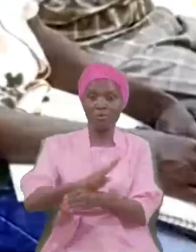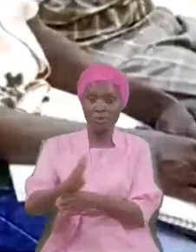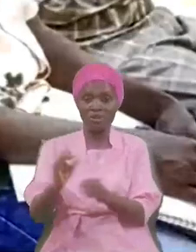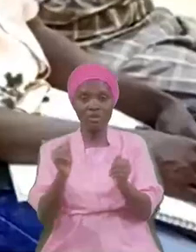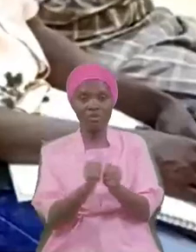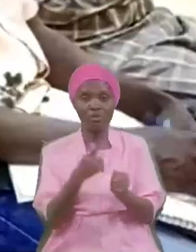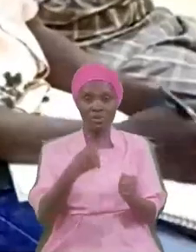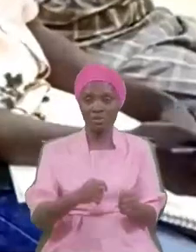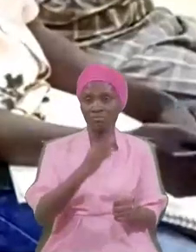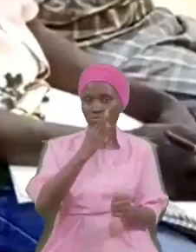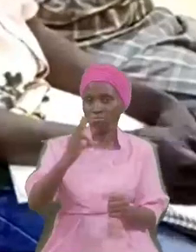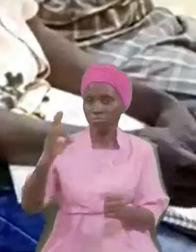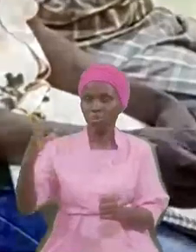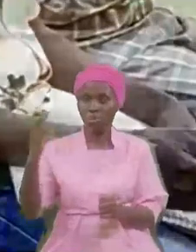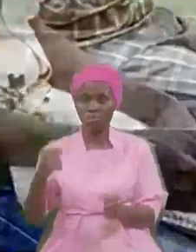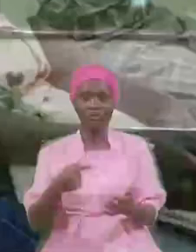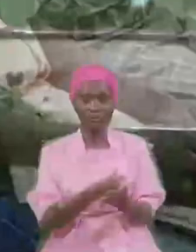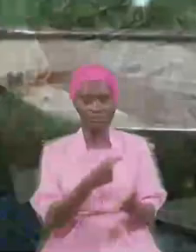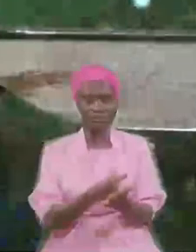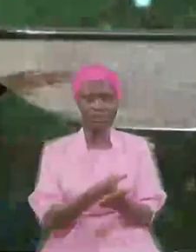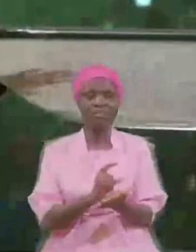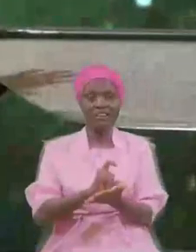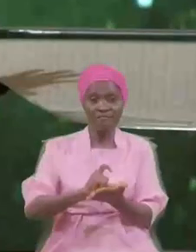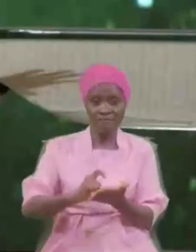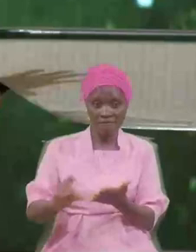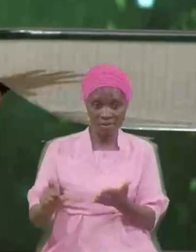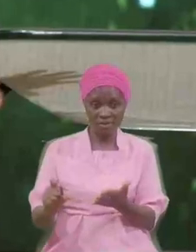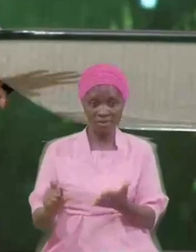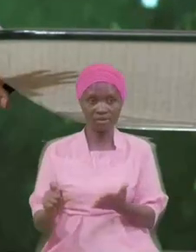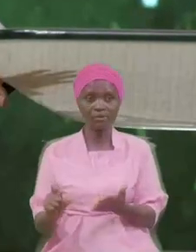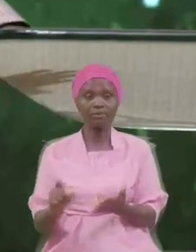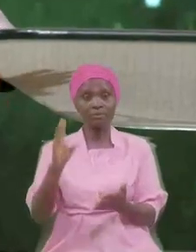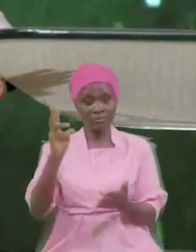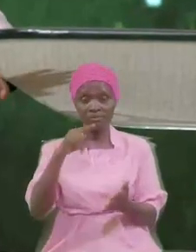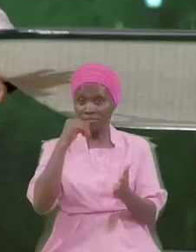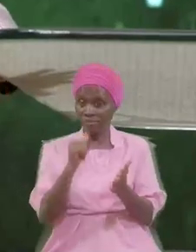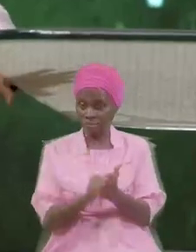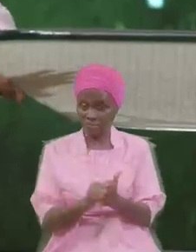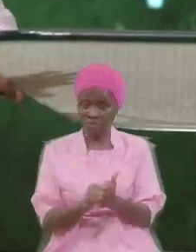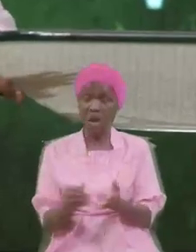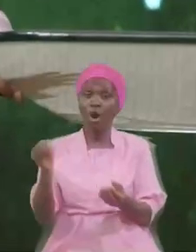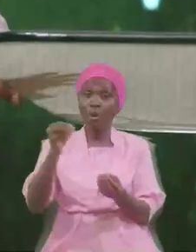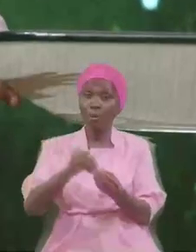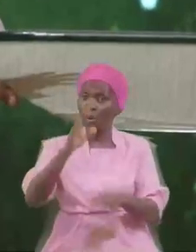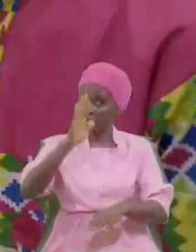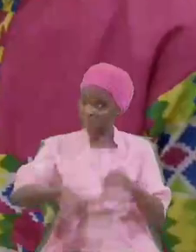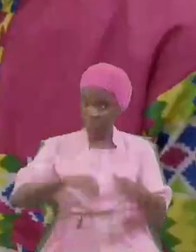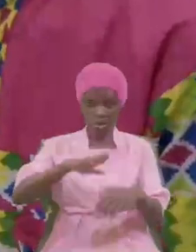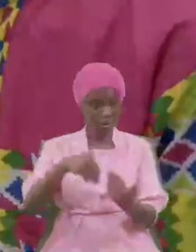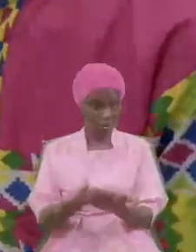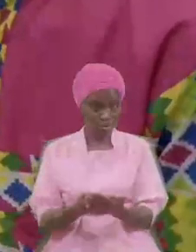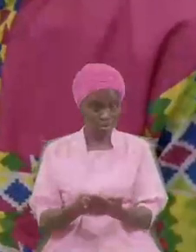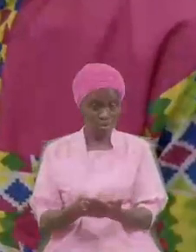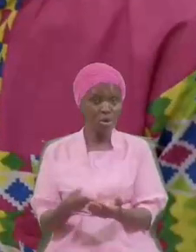donne l'évangile de paix. Verset 16. Prenez pas dessus tout cela. Prenez pas dessus tout